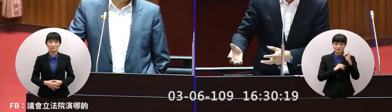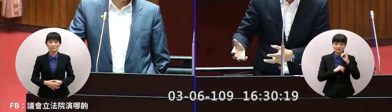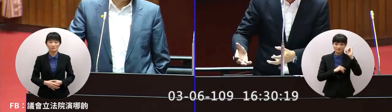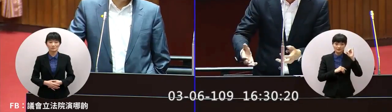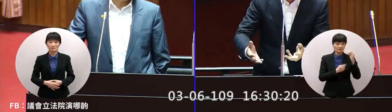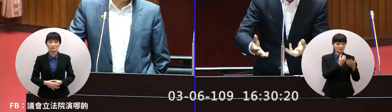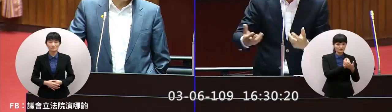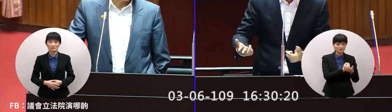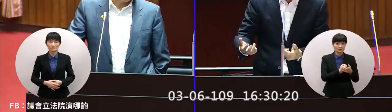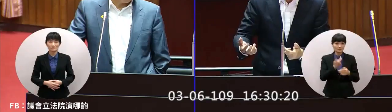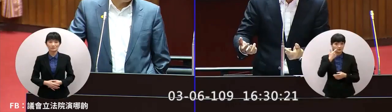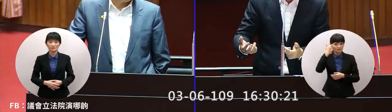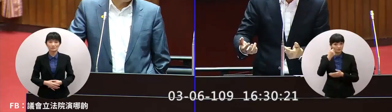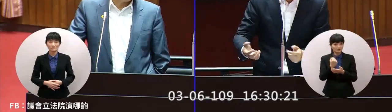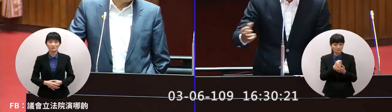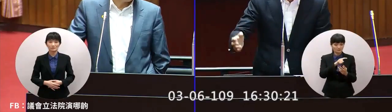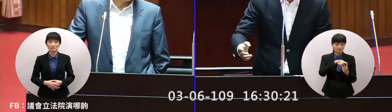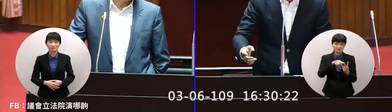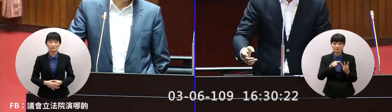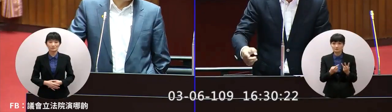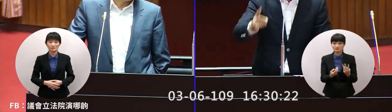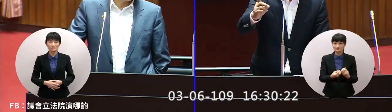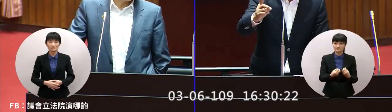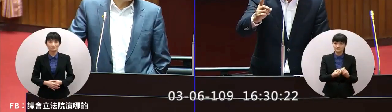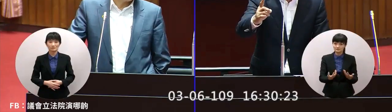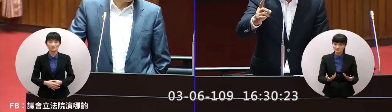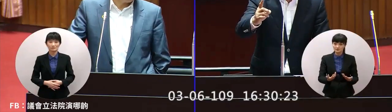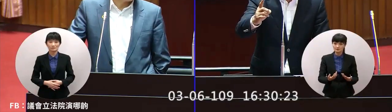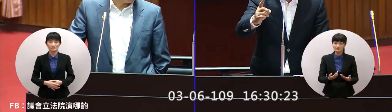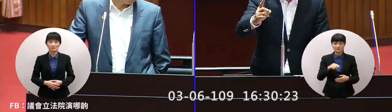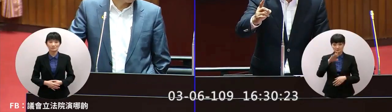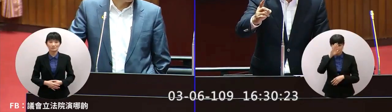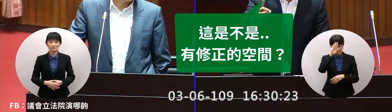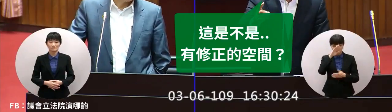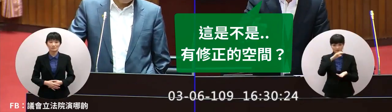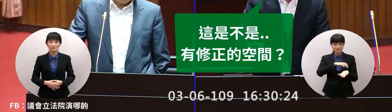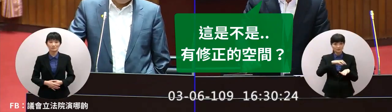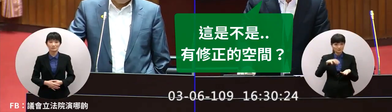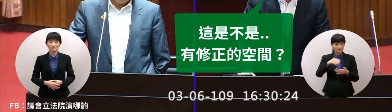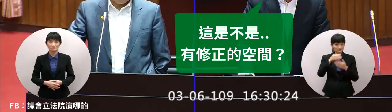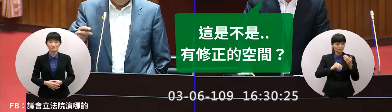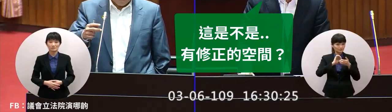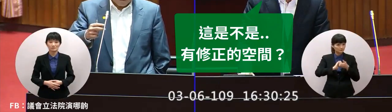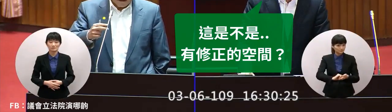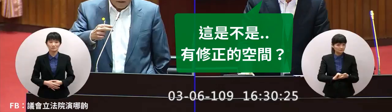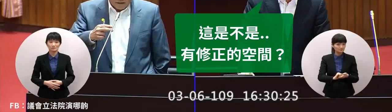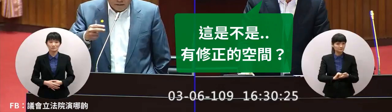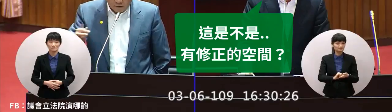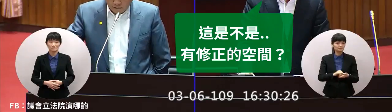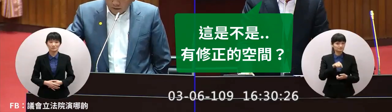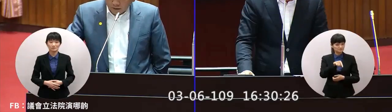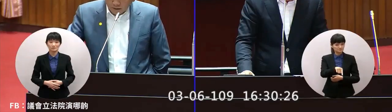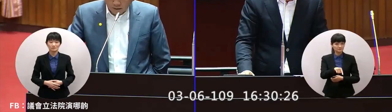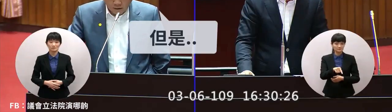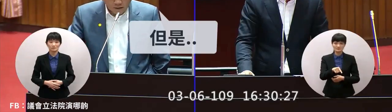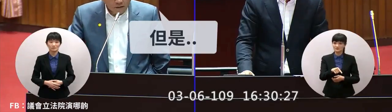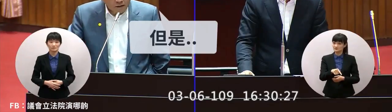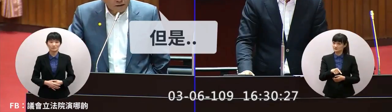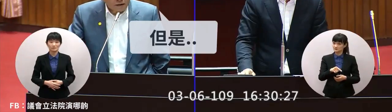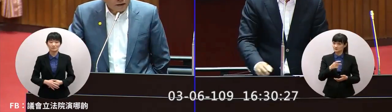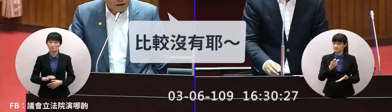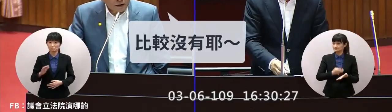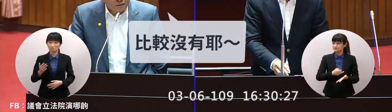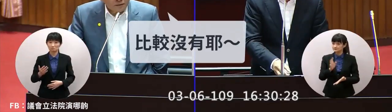留阿公无法度较扶的人，结果病就是要求伊家己当一个人，这是不是有修正的空间？ 但